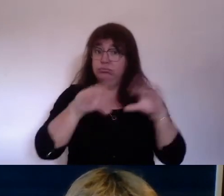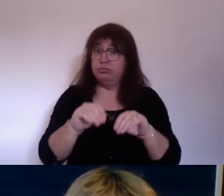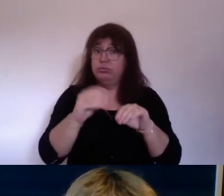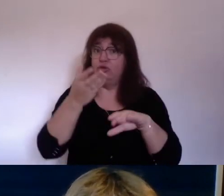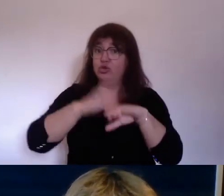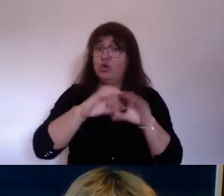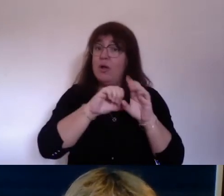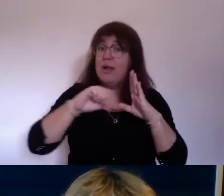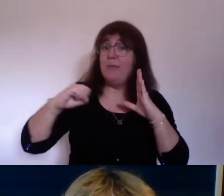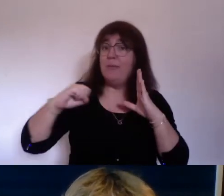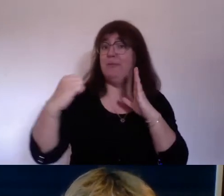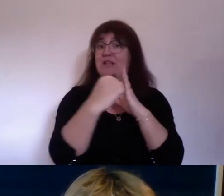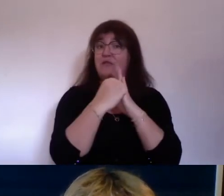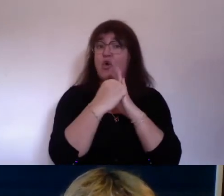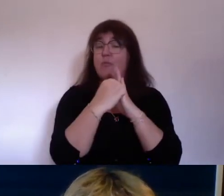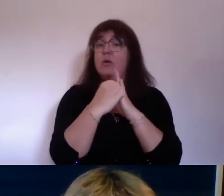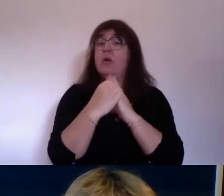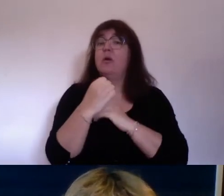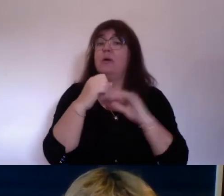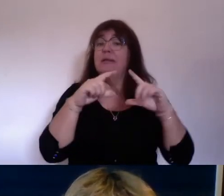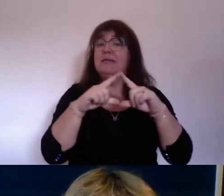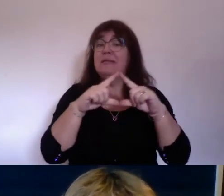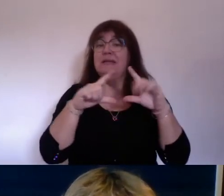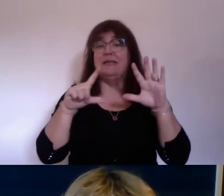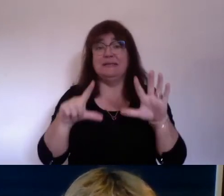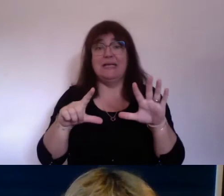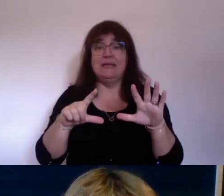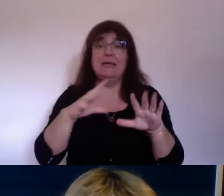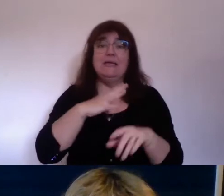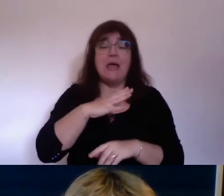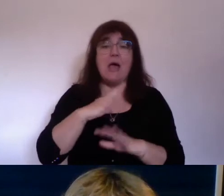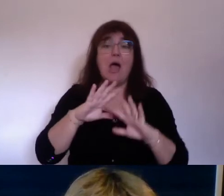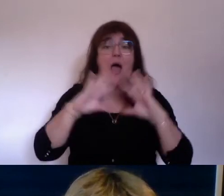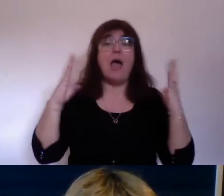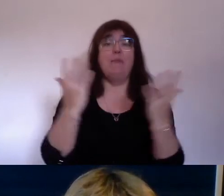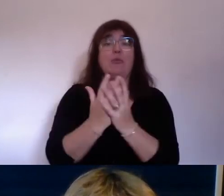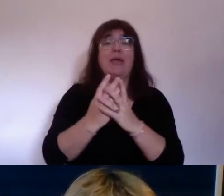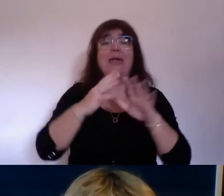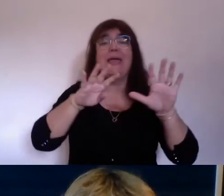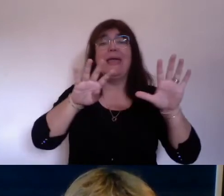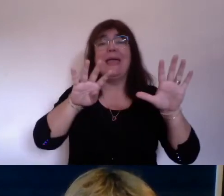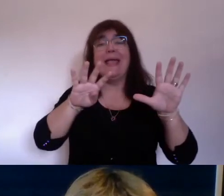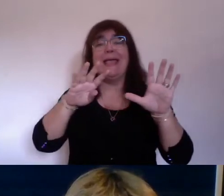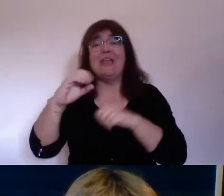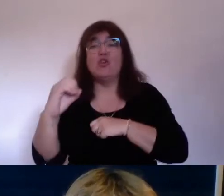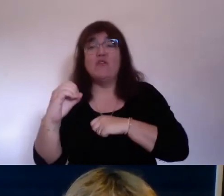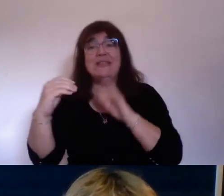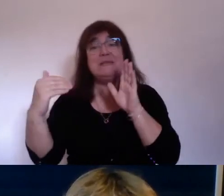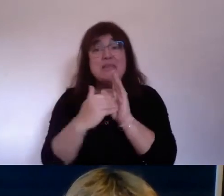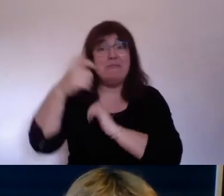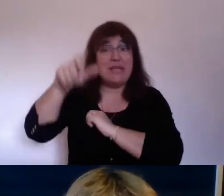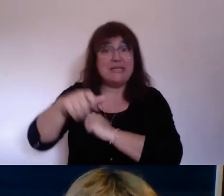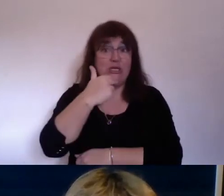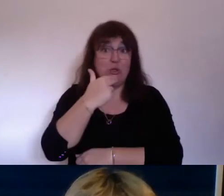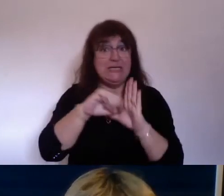on a un peu plus de 90 000 utilisateurs. Je suis de près en ce moment parce qu'on attend de passer la barre des 100 000 pour faire une communication. Mais on est